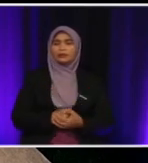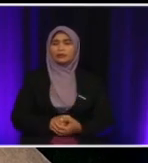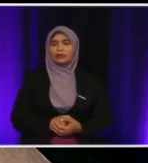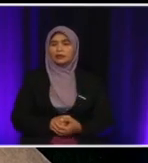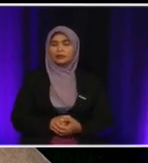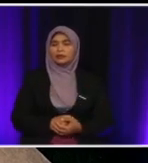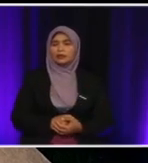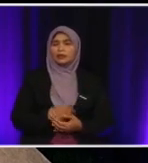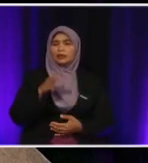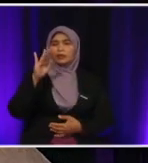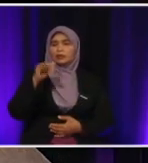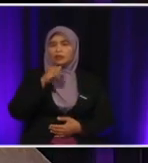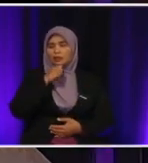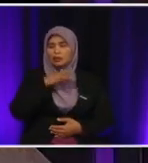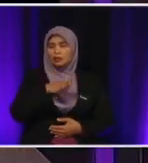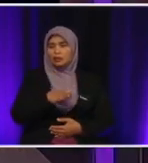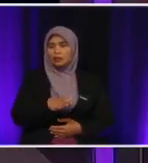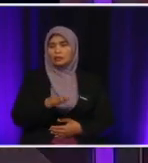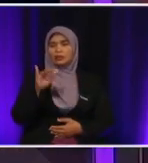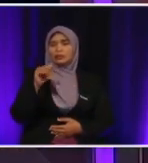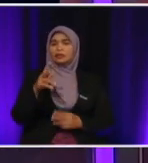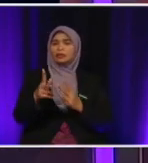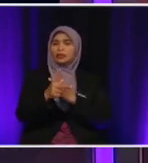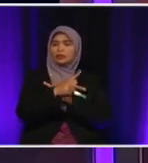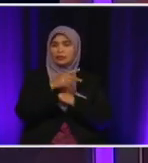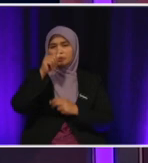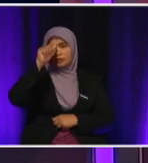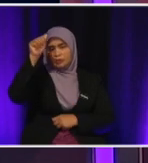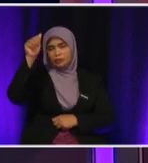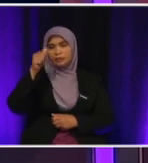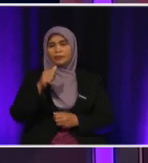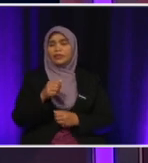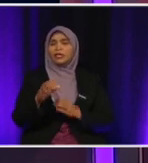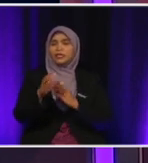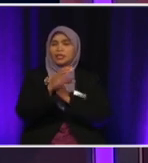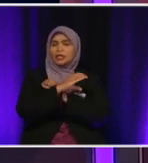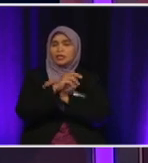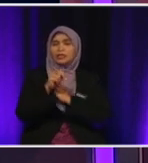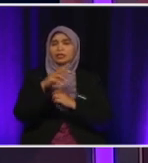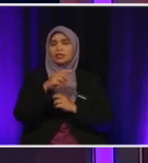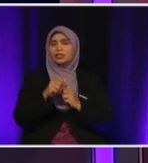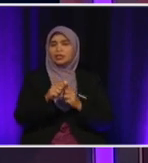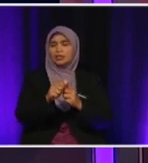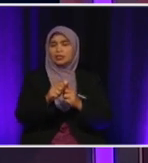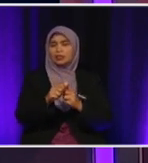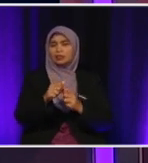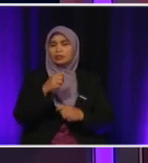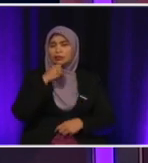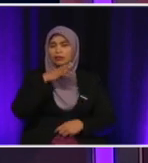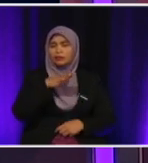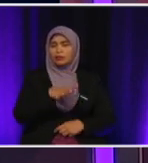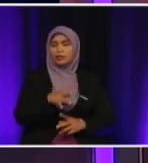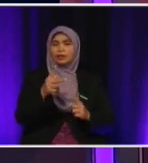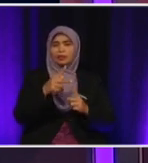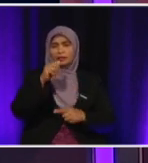Ya Rasulullah Ya Habiballah kecintaan dan ketaatanmu kepada Allah